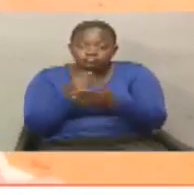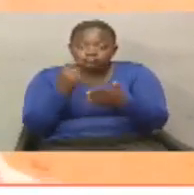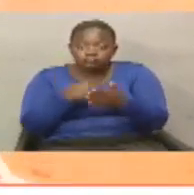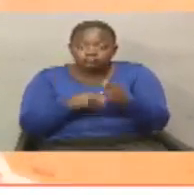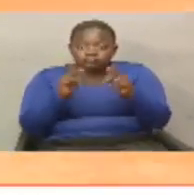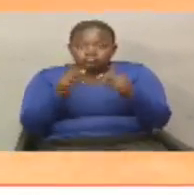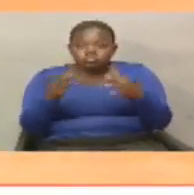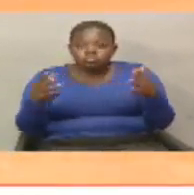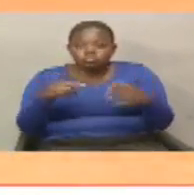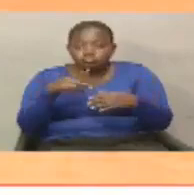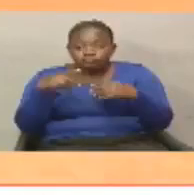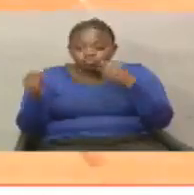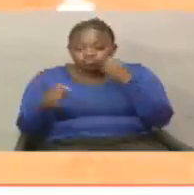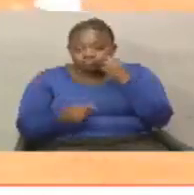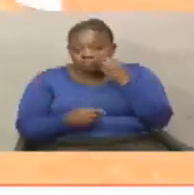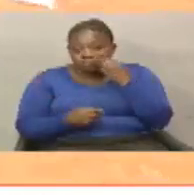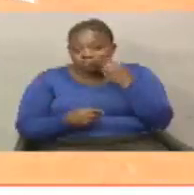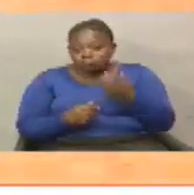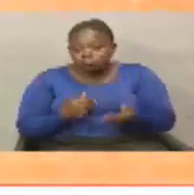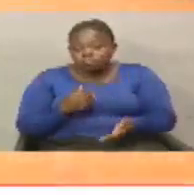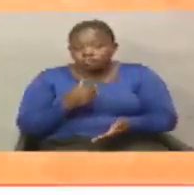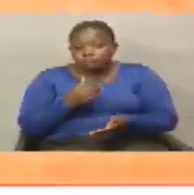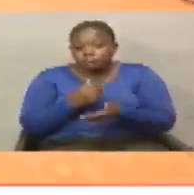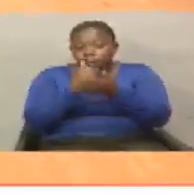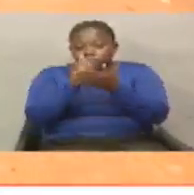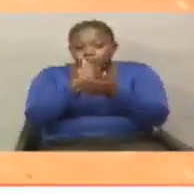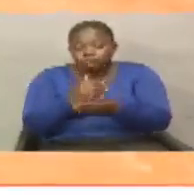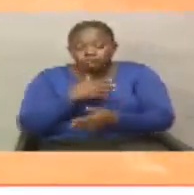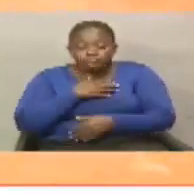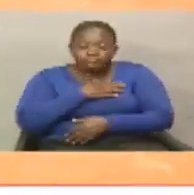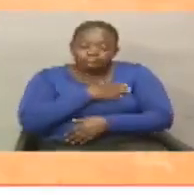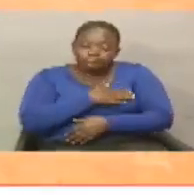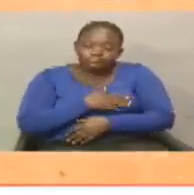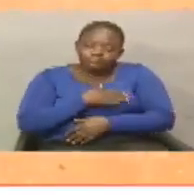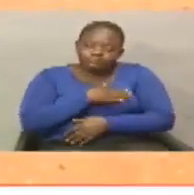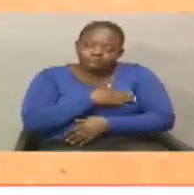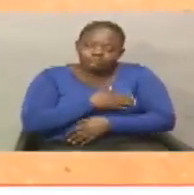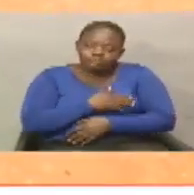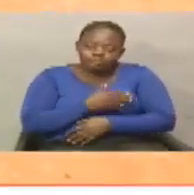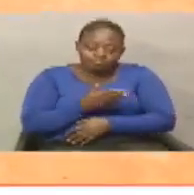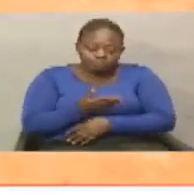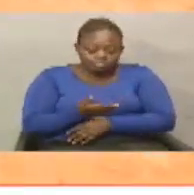talina waakudda. Mutuyambe bannange tubegayiridde.